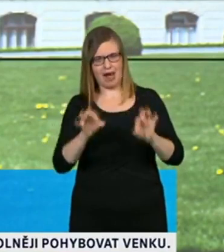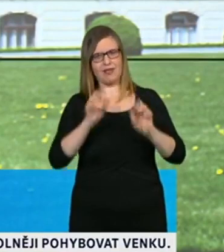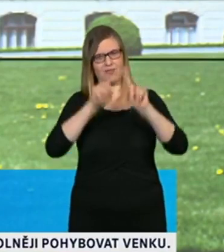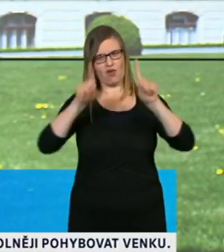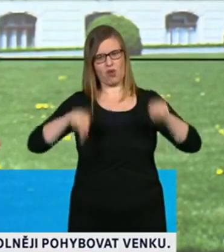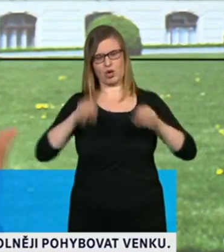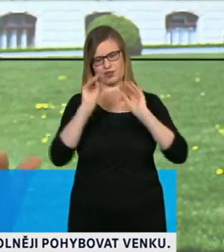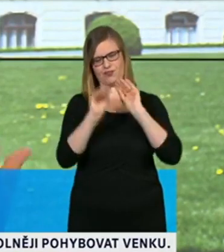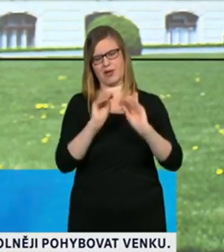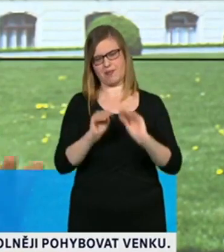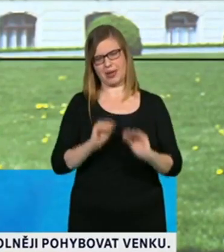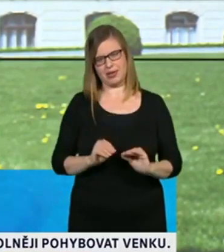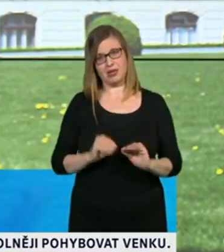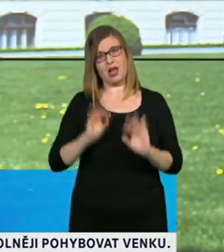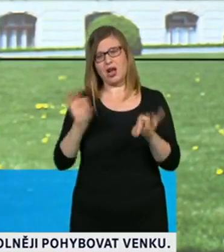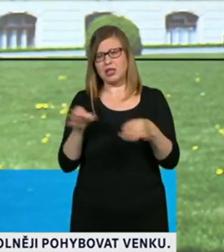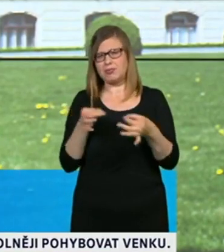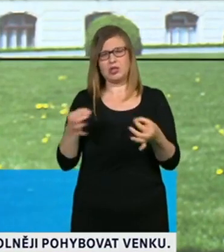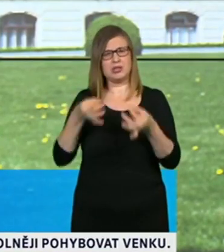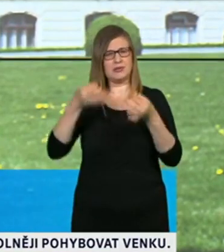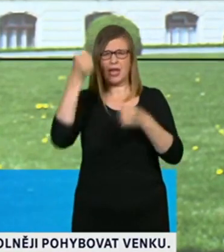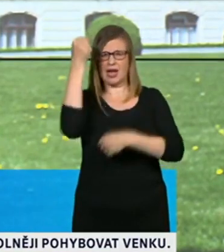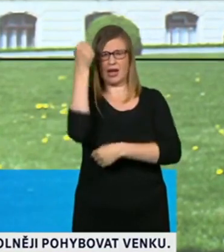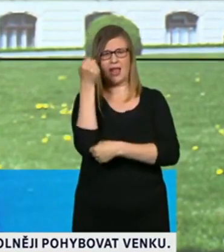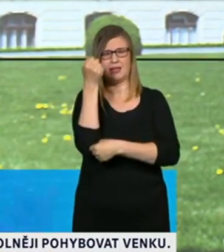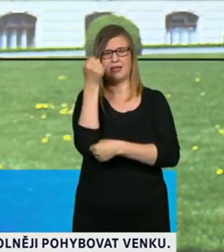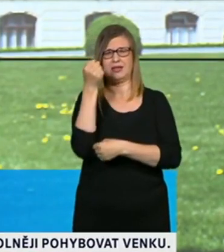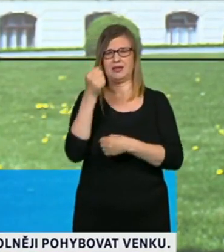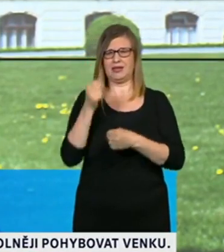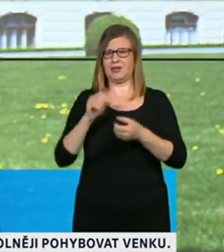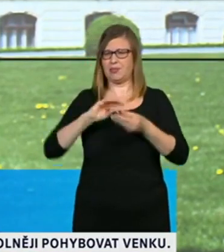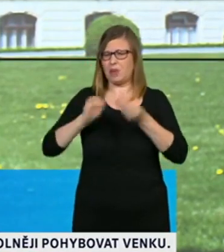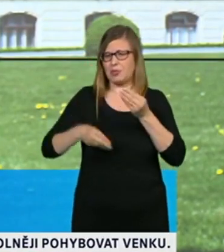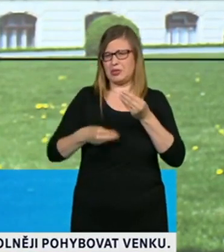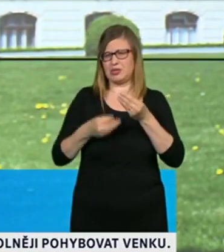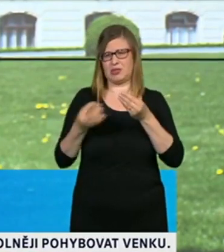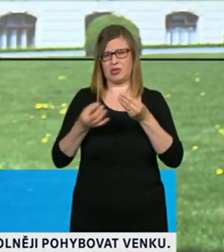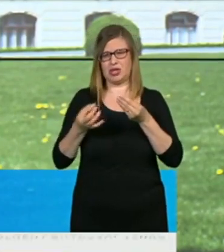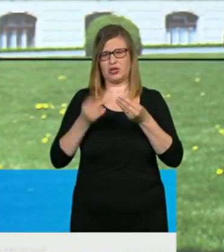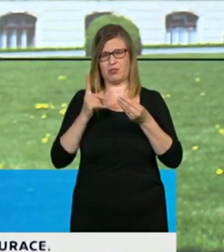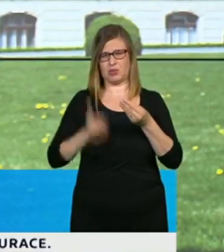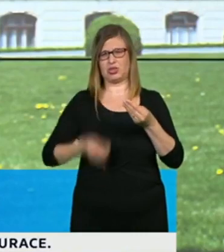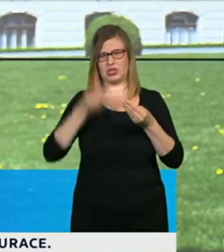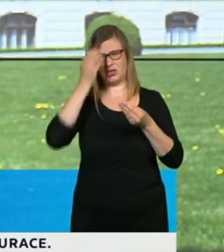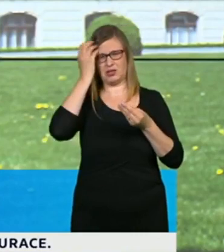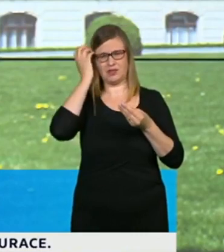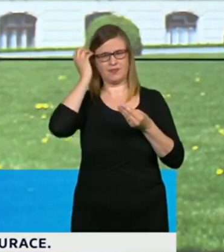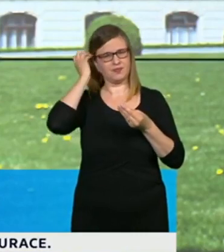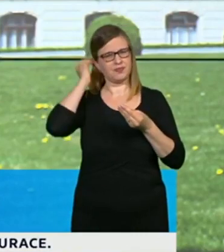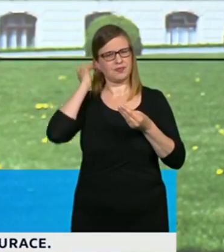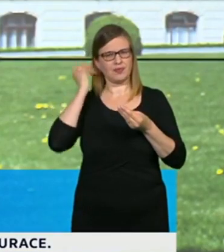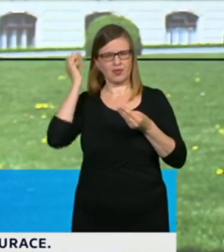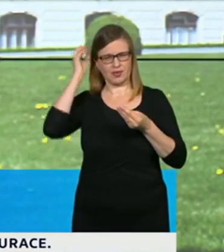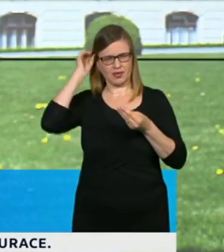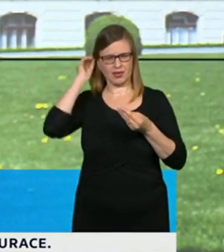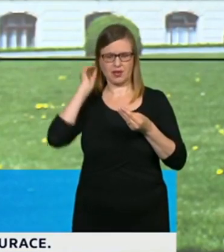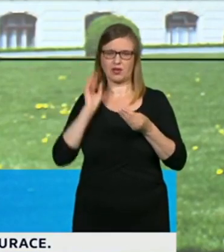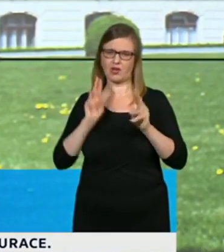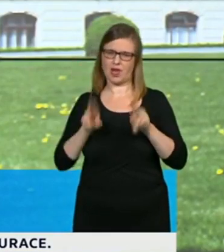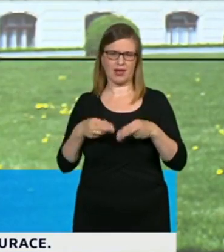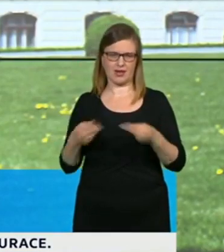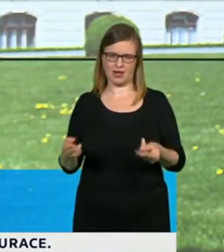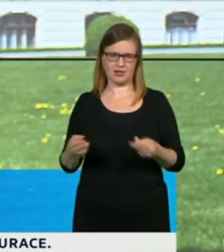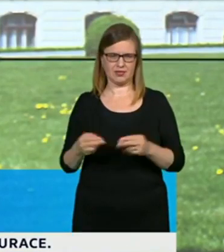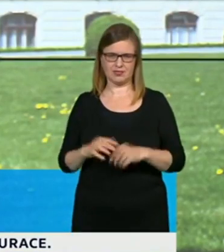alespoň element. Aspoň v obálce poslaného podpisu, protože poté samozřejmě, kdyby se to nedohledalo, tak je